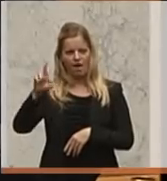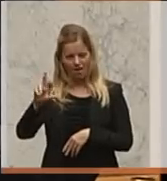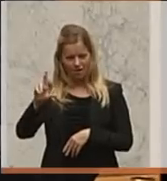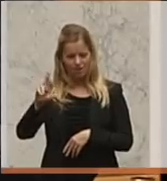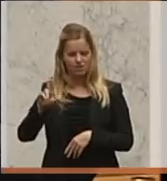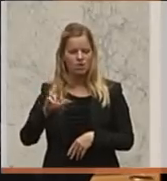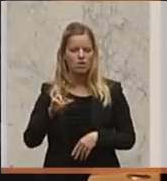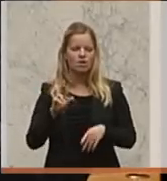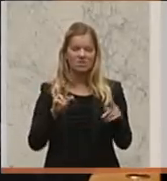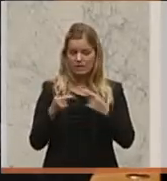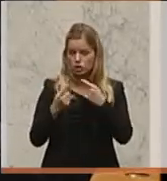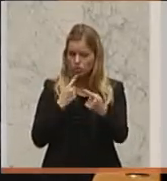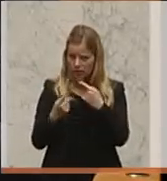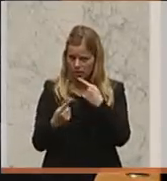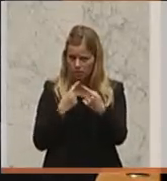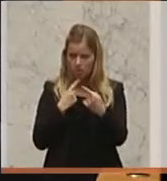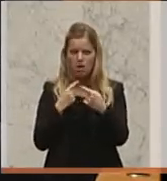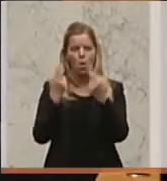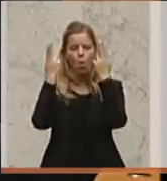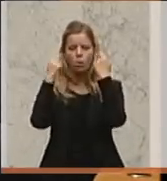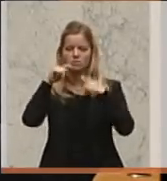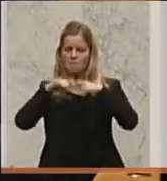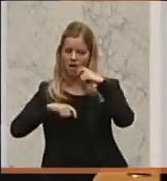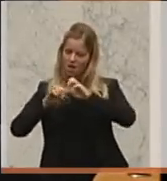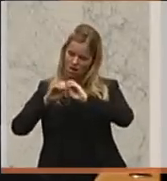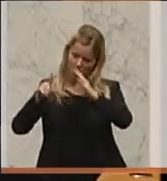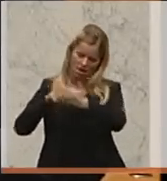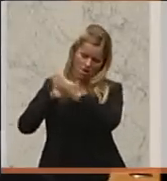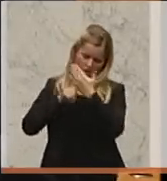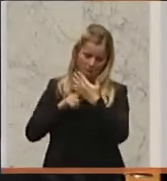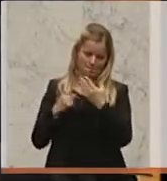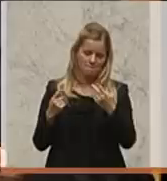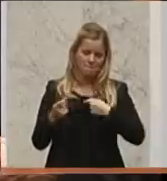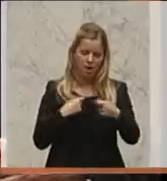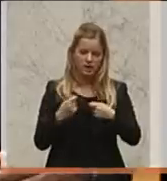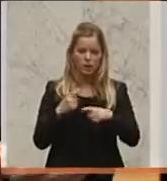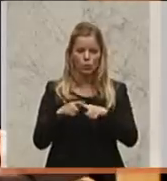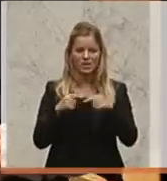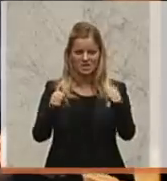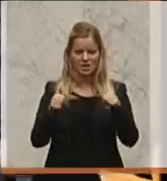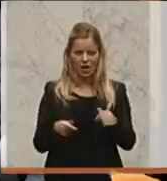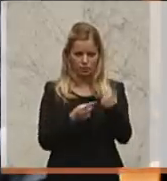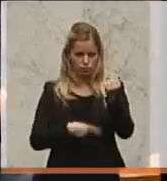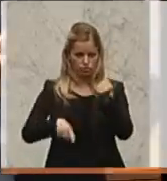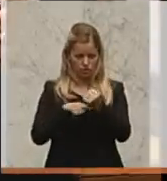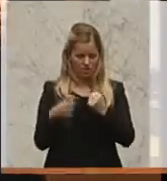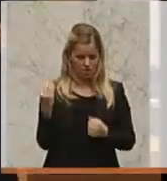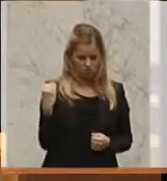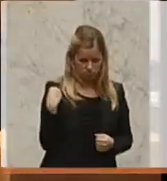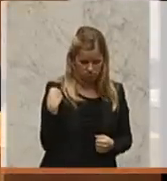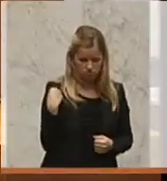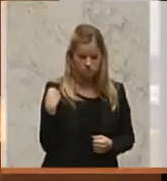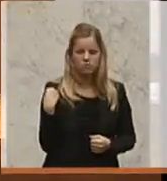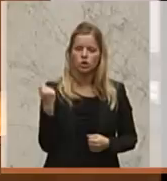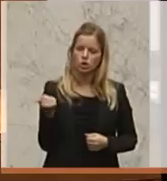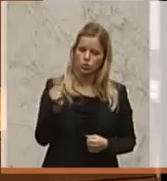und unmissverständlich auf das Marketing- bzw. Inseratenbudget angesprochen, mit dem Hinweis,